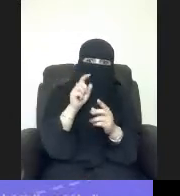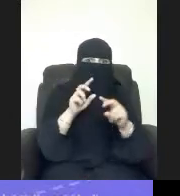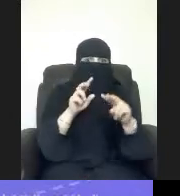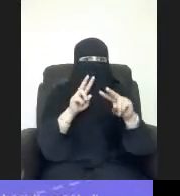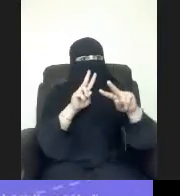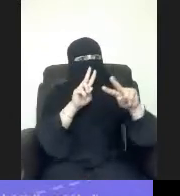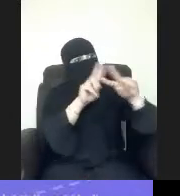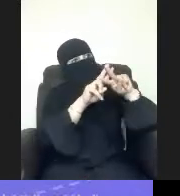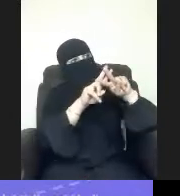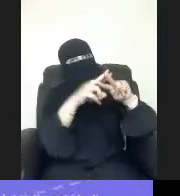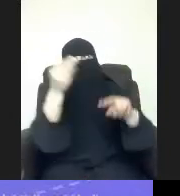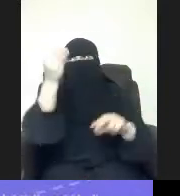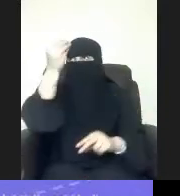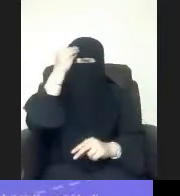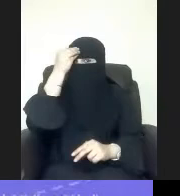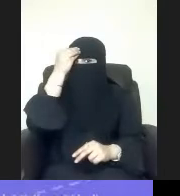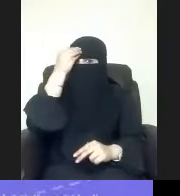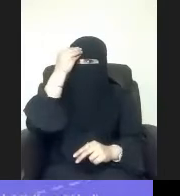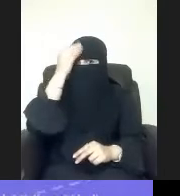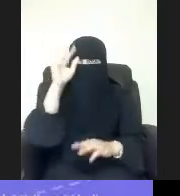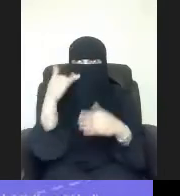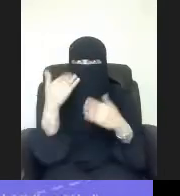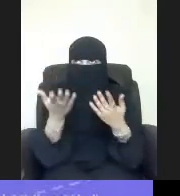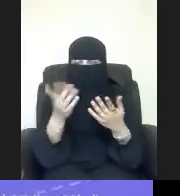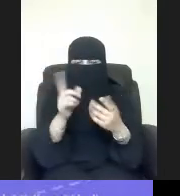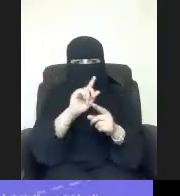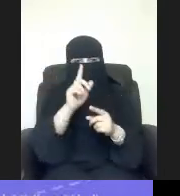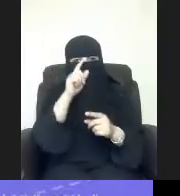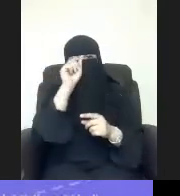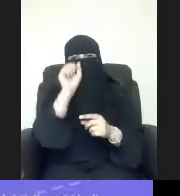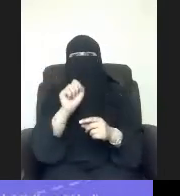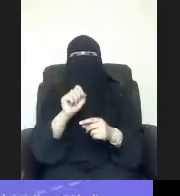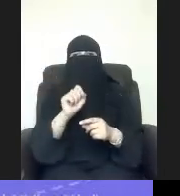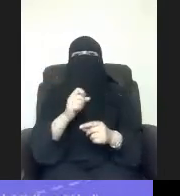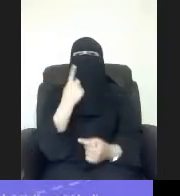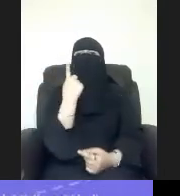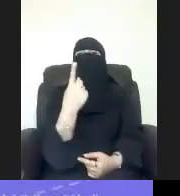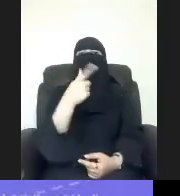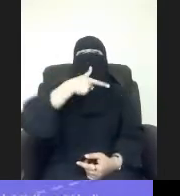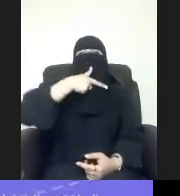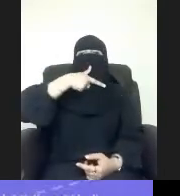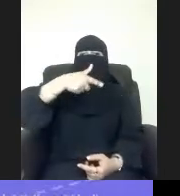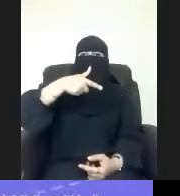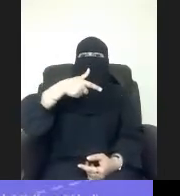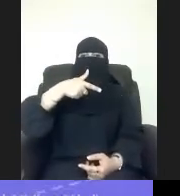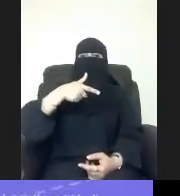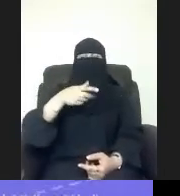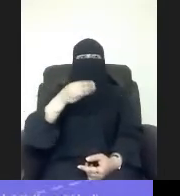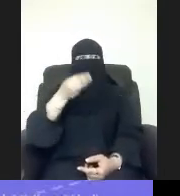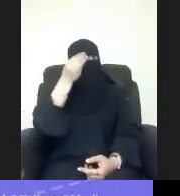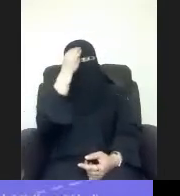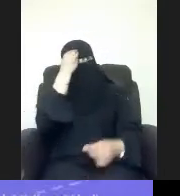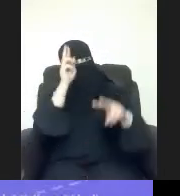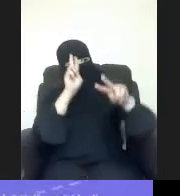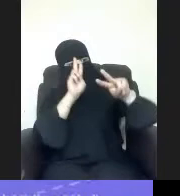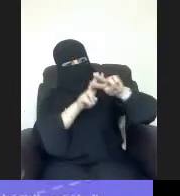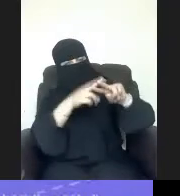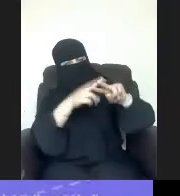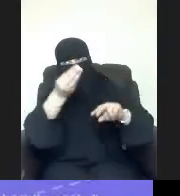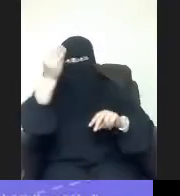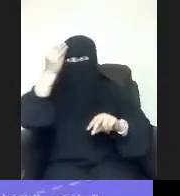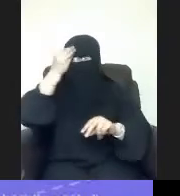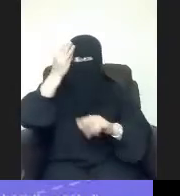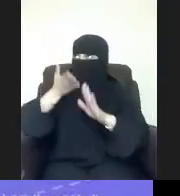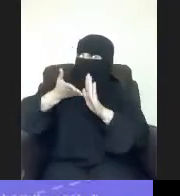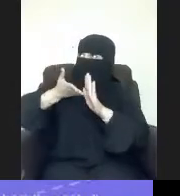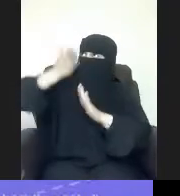رأسه. صحيح. لكن طالب في أول ابتدائي يشوف أنه وصل السماء. إذن